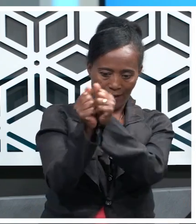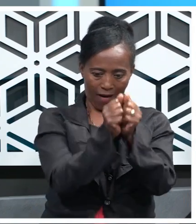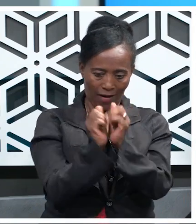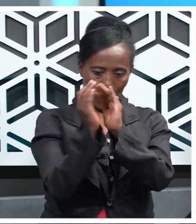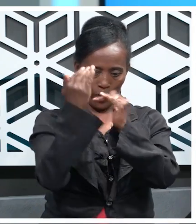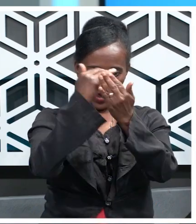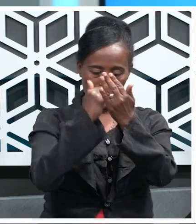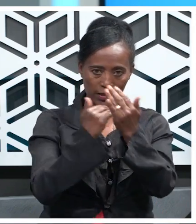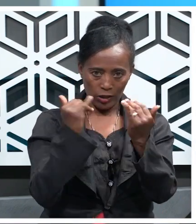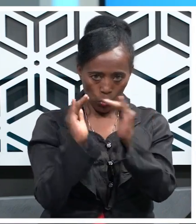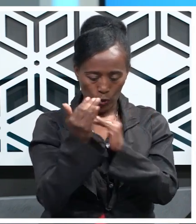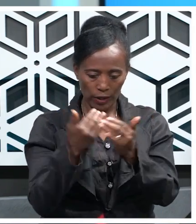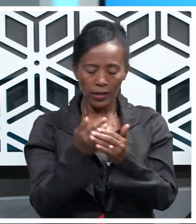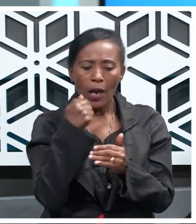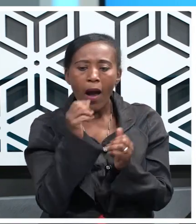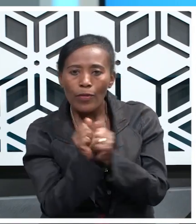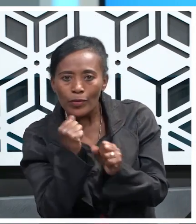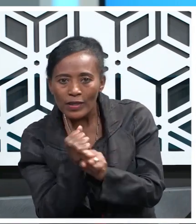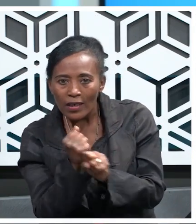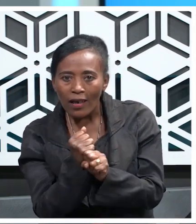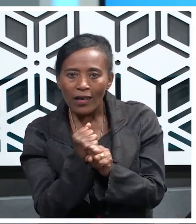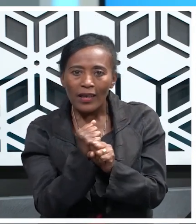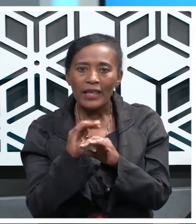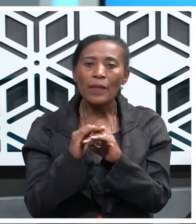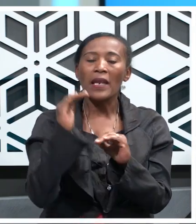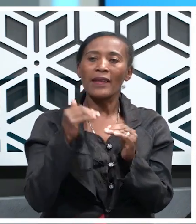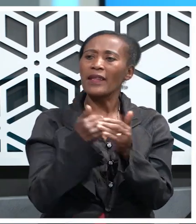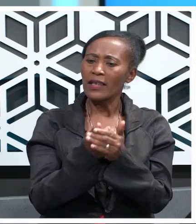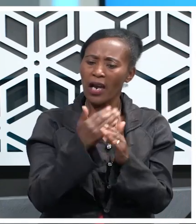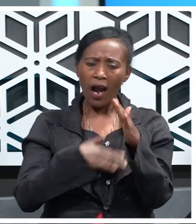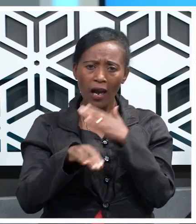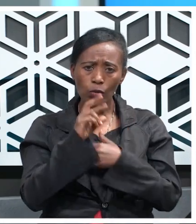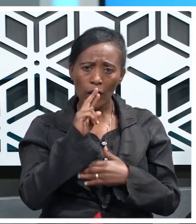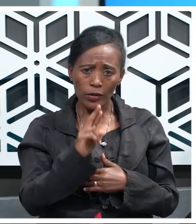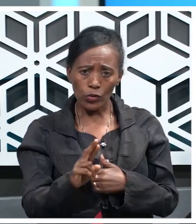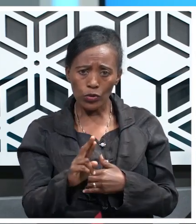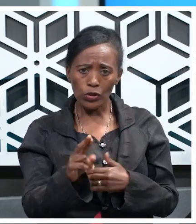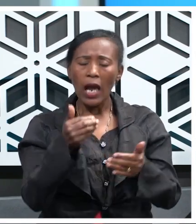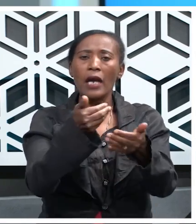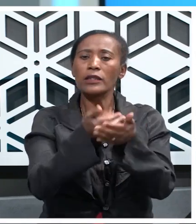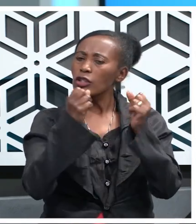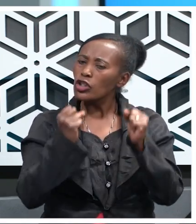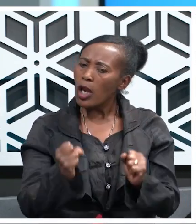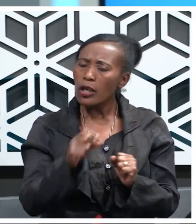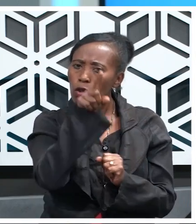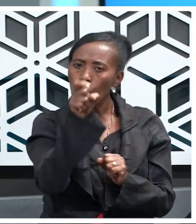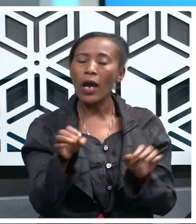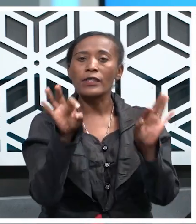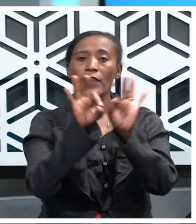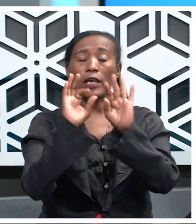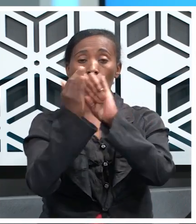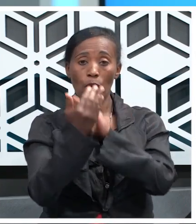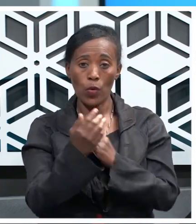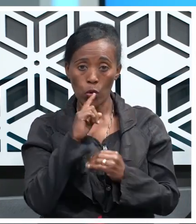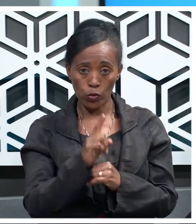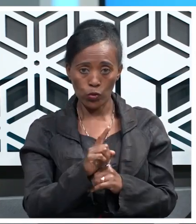ነው። የጋራ የሆነ አጀንዳ እስከሆነ ድረስ ከማን ጋር እንሰራ ይበልጥ ተደራሽ እንሆናለን፣ ይበልጥ አካል ጉዳተኞችን አድሬስ ማድረግ እንችላለን የሚለው